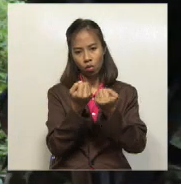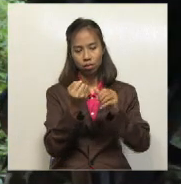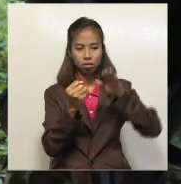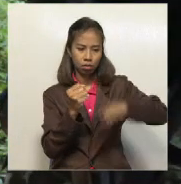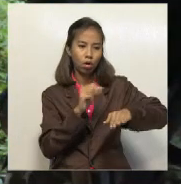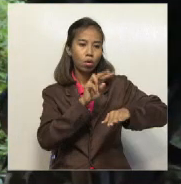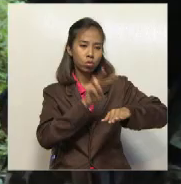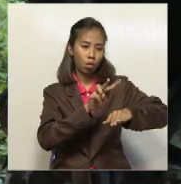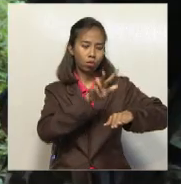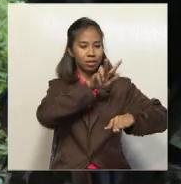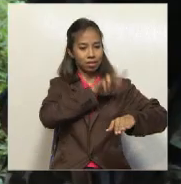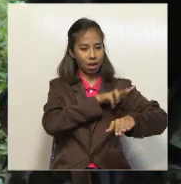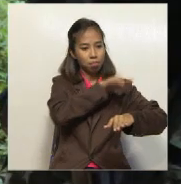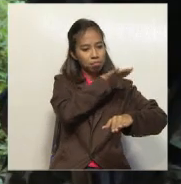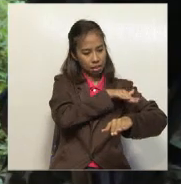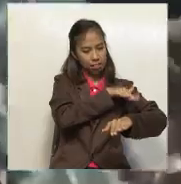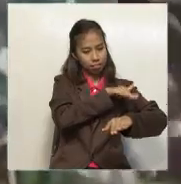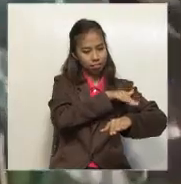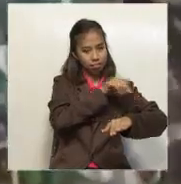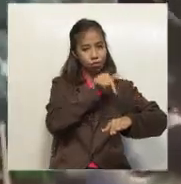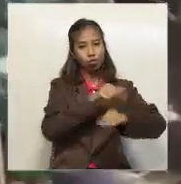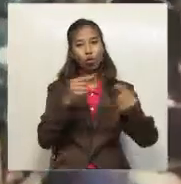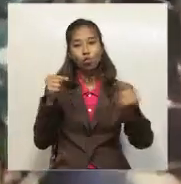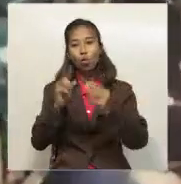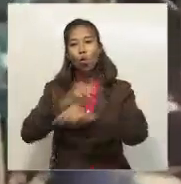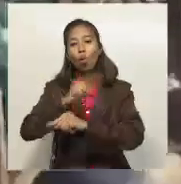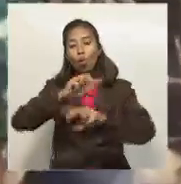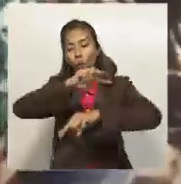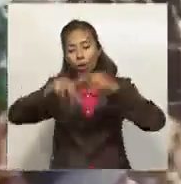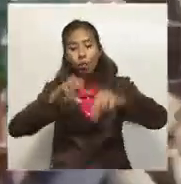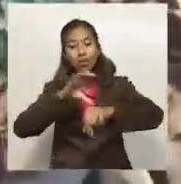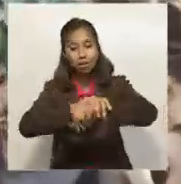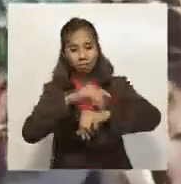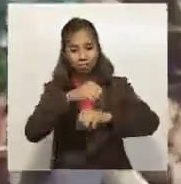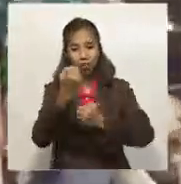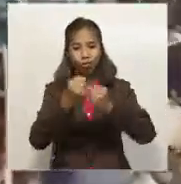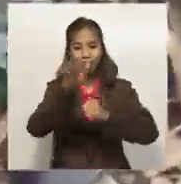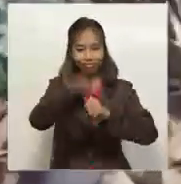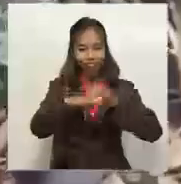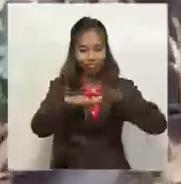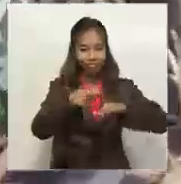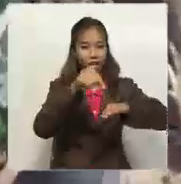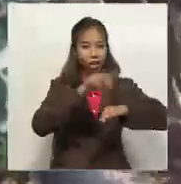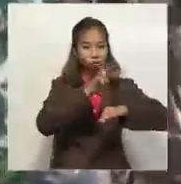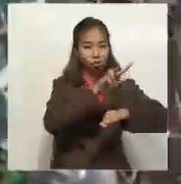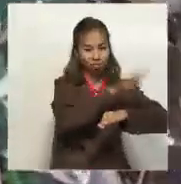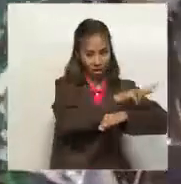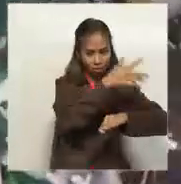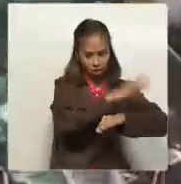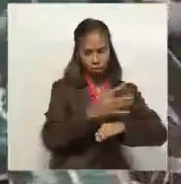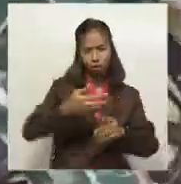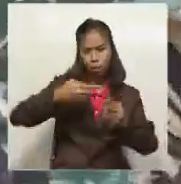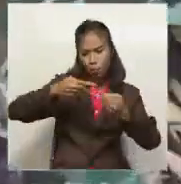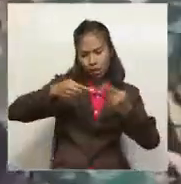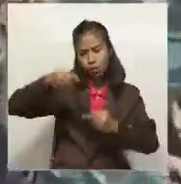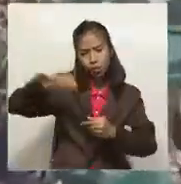ที่2และคันที่3จอดอยู่ในวันที่ถูกตรวจค้นนอกจากนี้ก็ยังพบถุงพลาสติกที่มีกลิ่นคาว